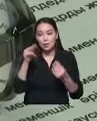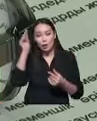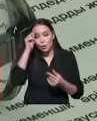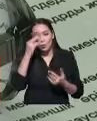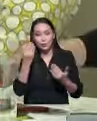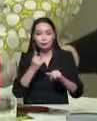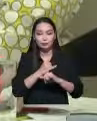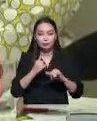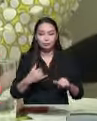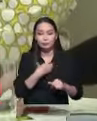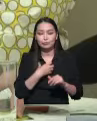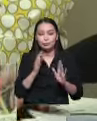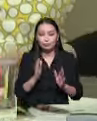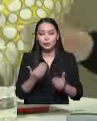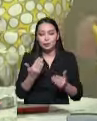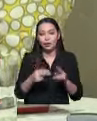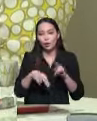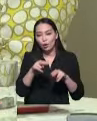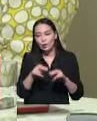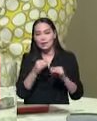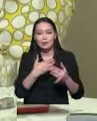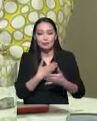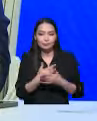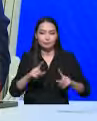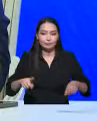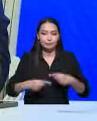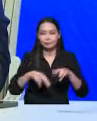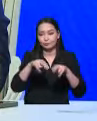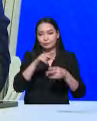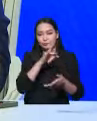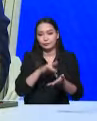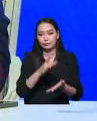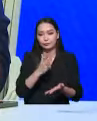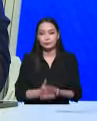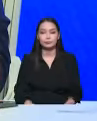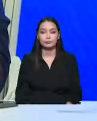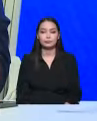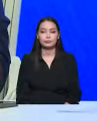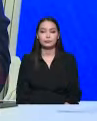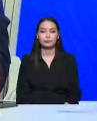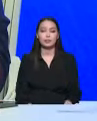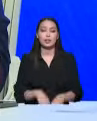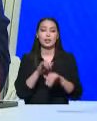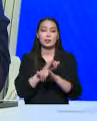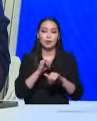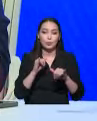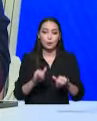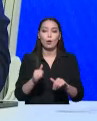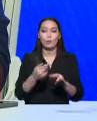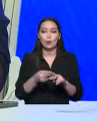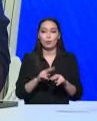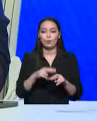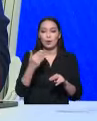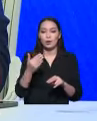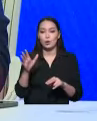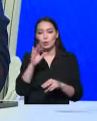бағытталады. Соған сай жаңа құрылыстар да қарқынды бой көтеріп жатыр. Биылғы жылы жаңадан 15 мектеп және 4 мектепке